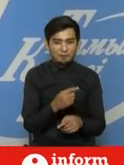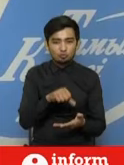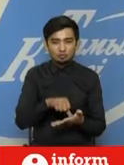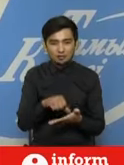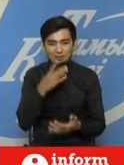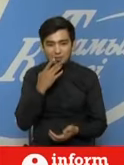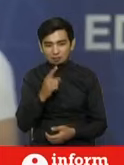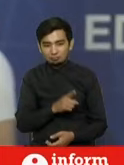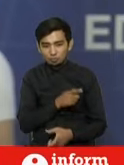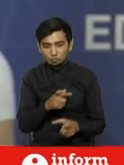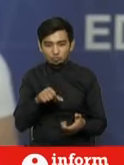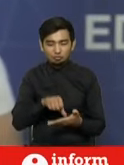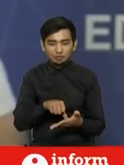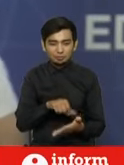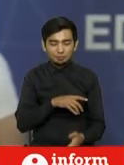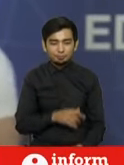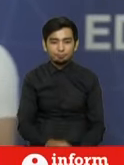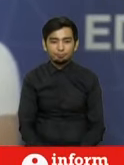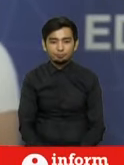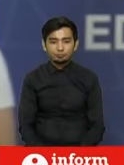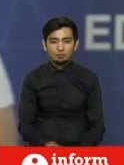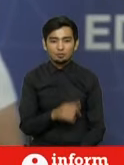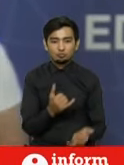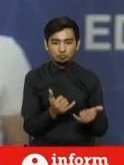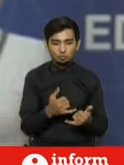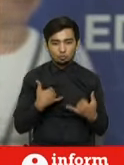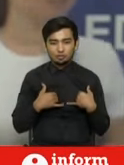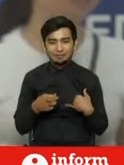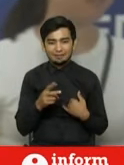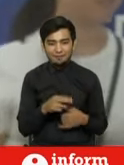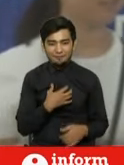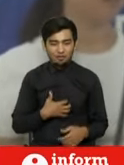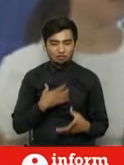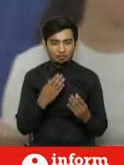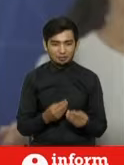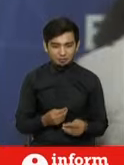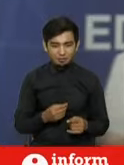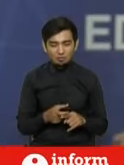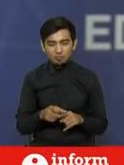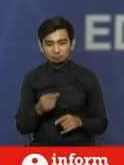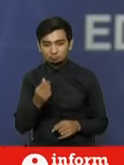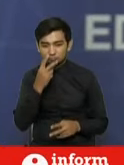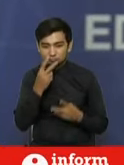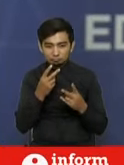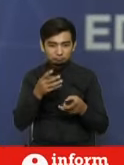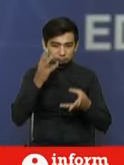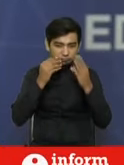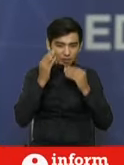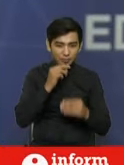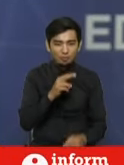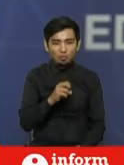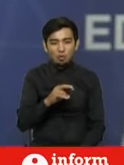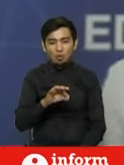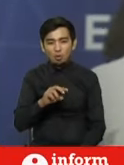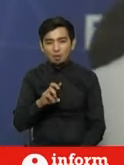иностранных экспертов сегодня на данной платформе используется огромная возможность создания коллаборации